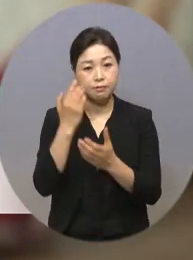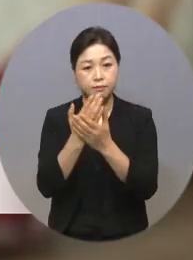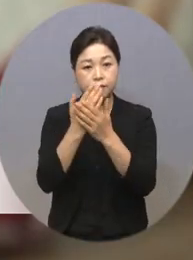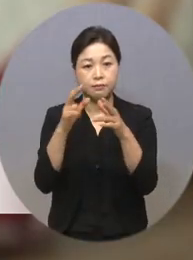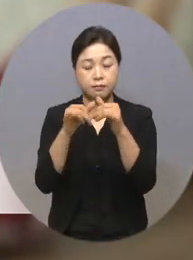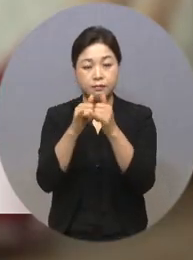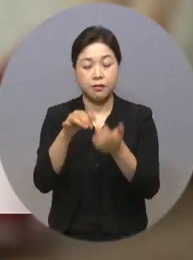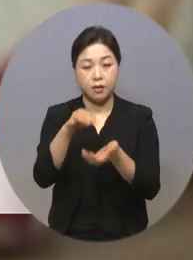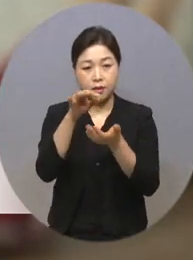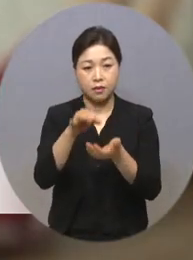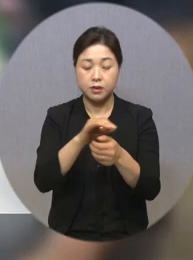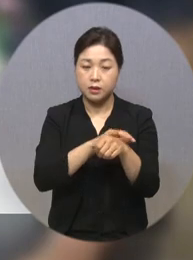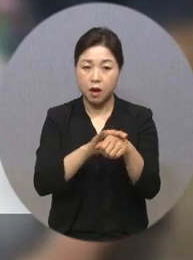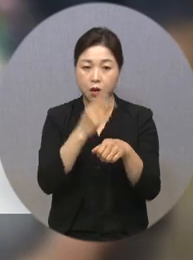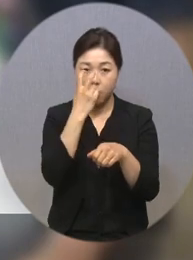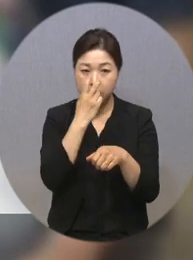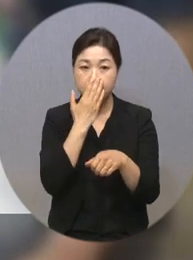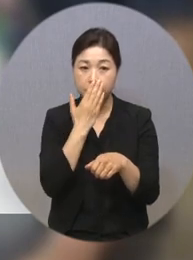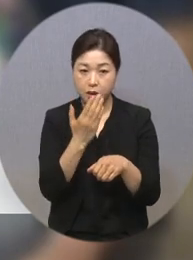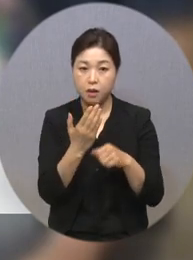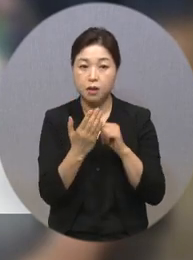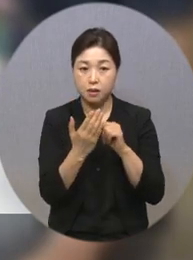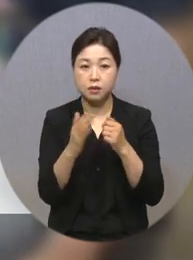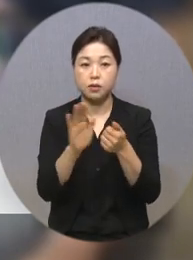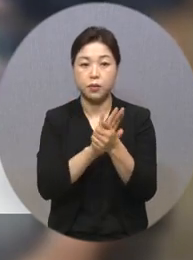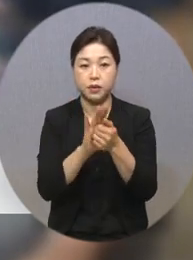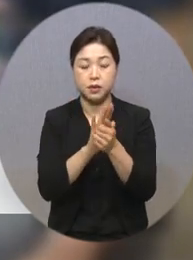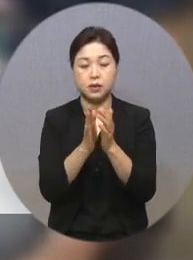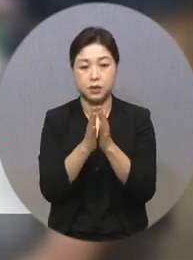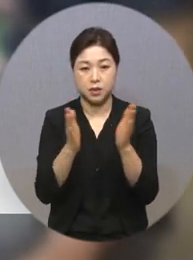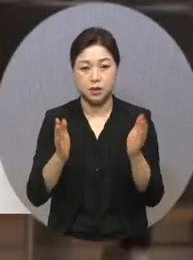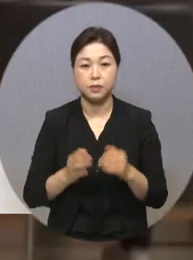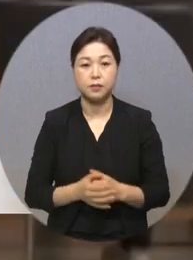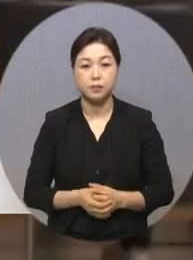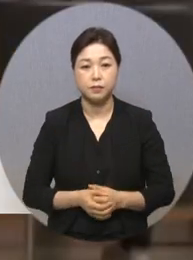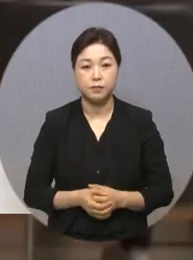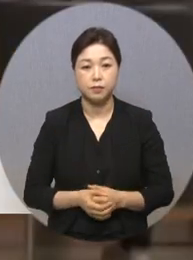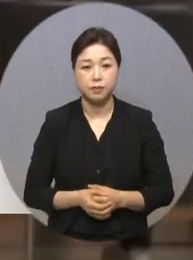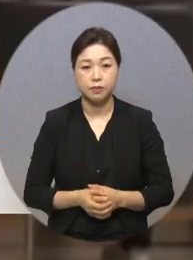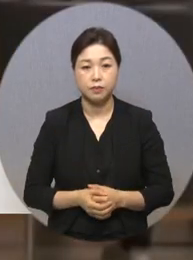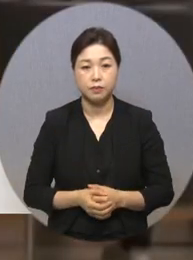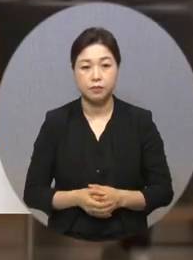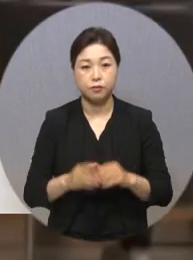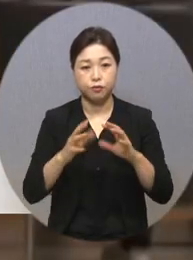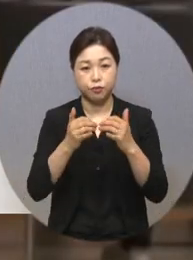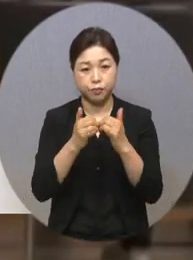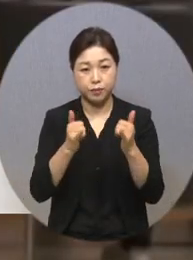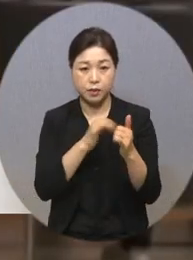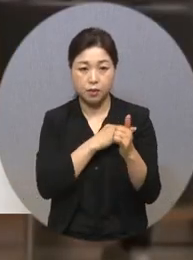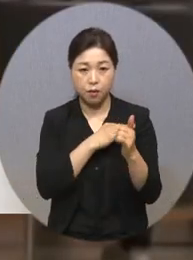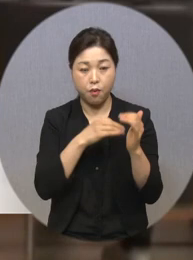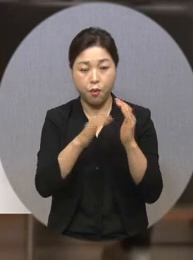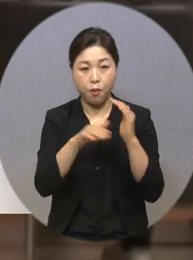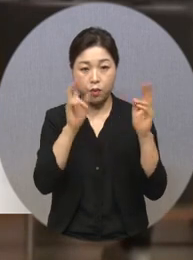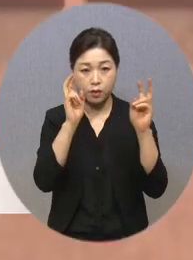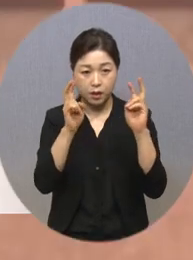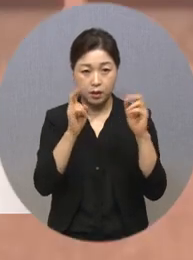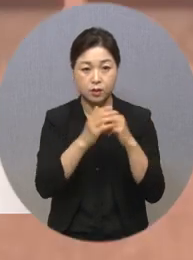발달장애인의 재산을 효과적으로 관리하기 위한 서비스가 시작됩니다. 국민연금공단은 지난달